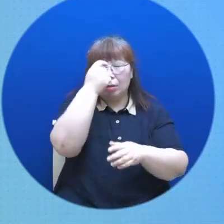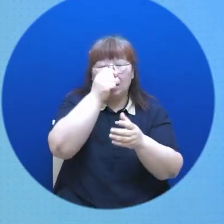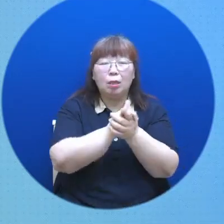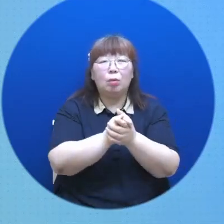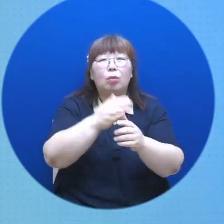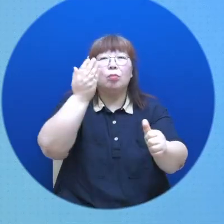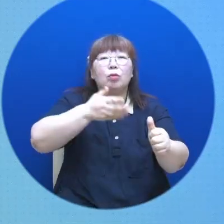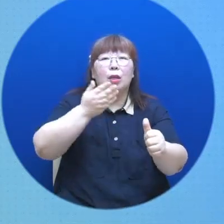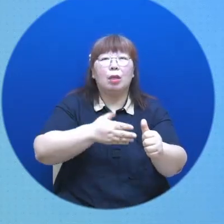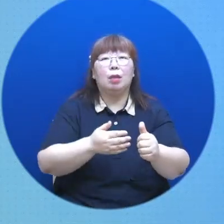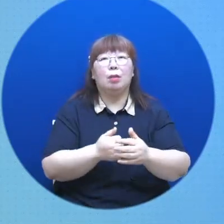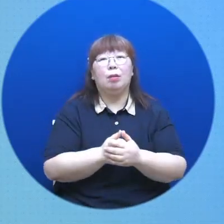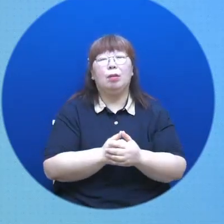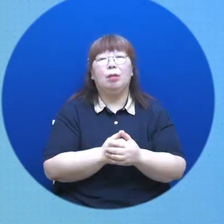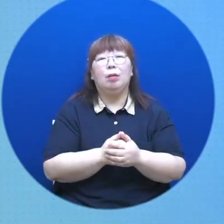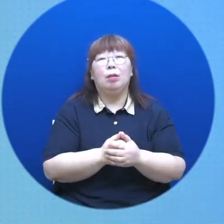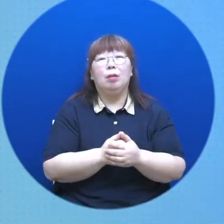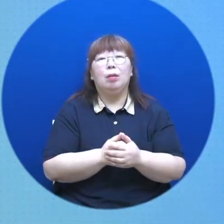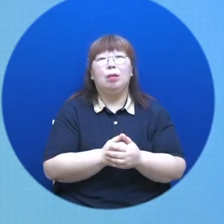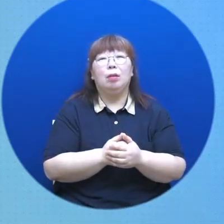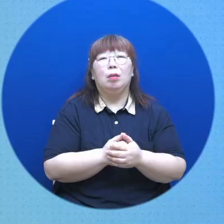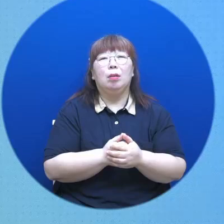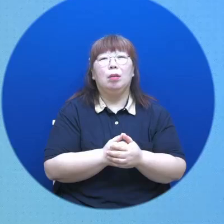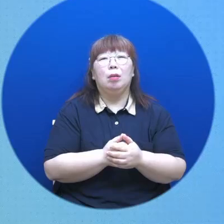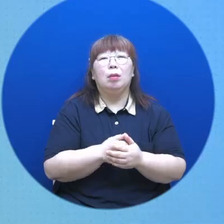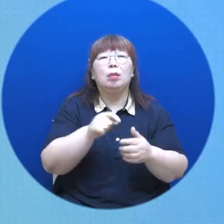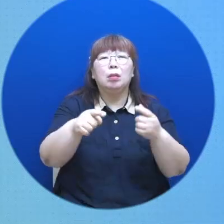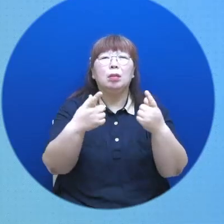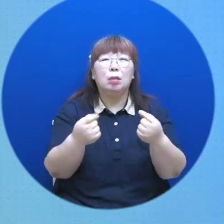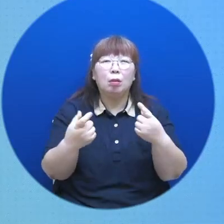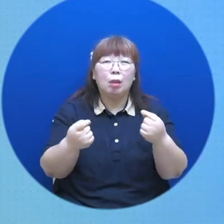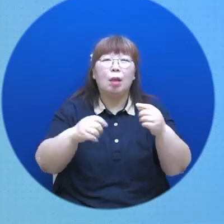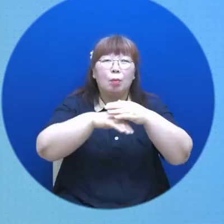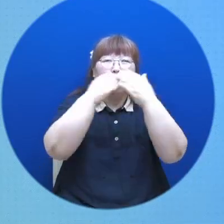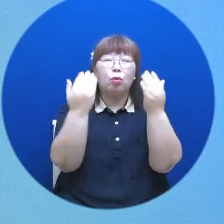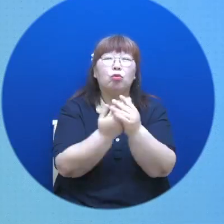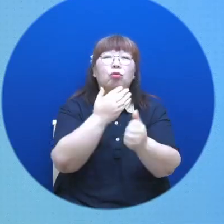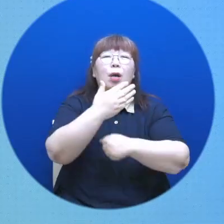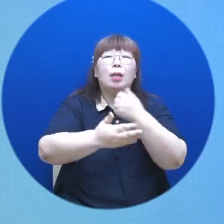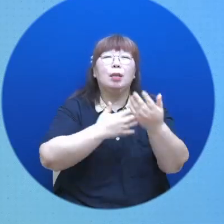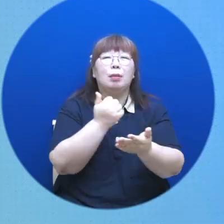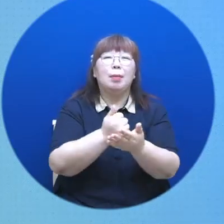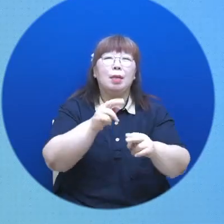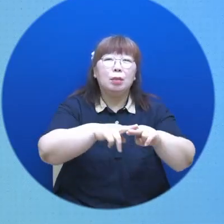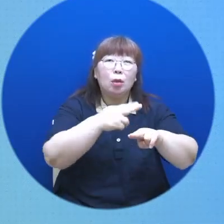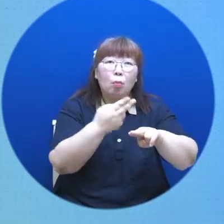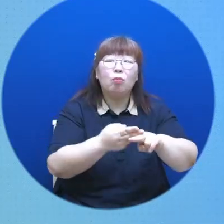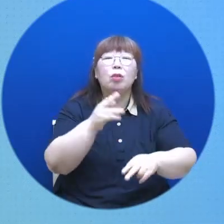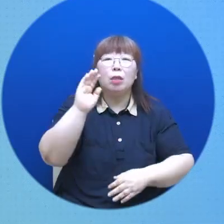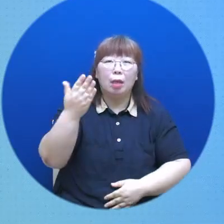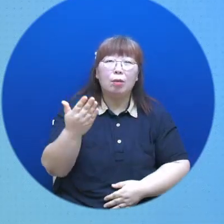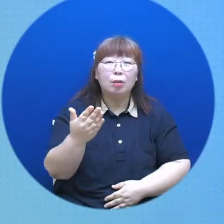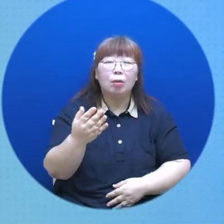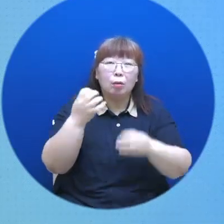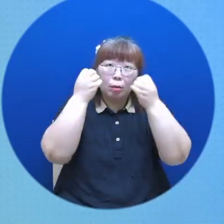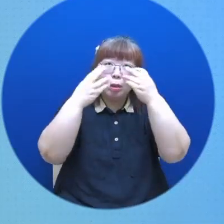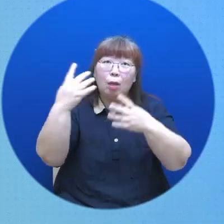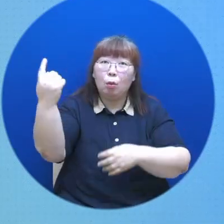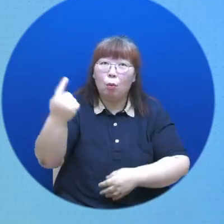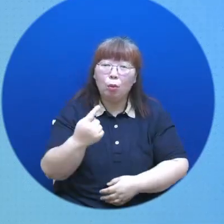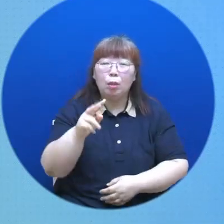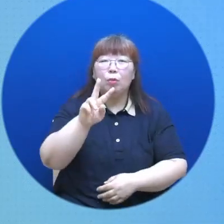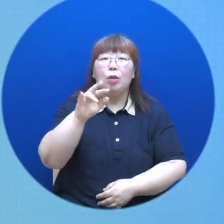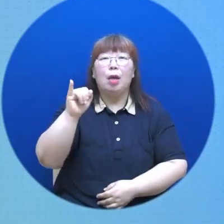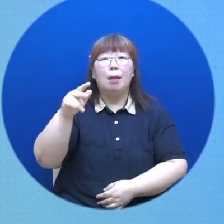바랍니다. 그렇게 우리 모두가 하나님의 선물이 되어서 그분들이